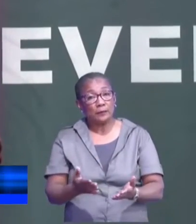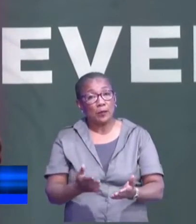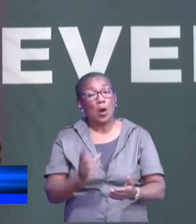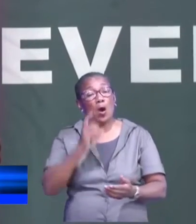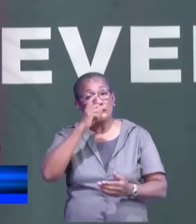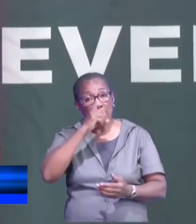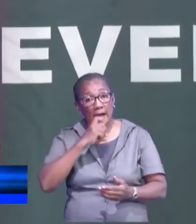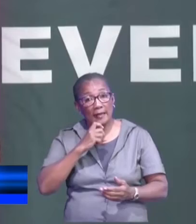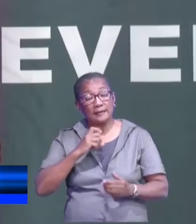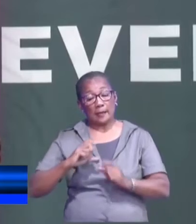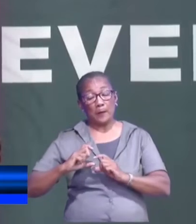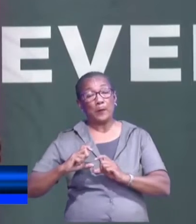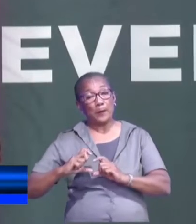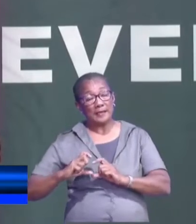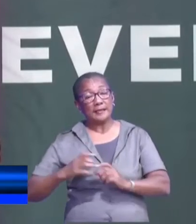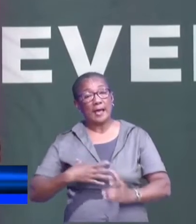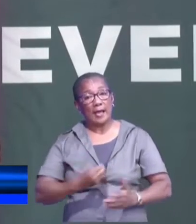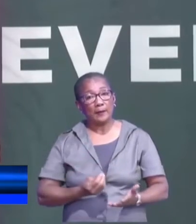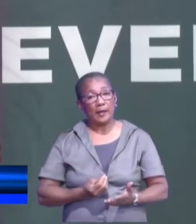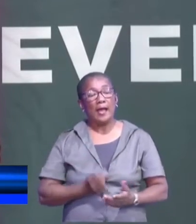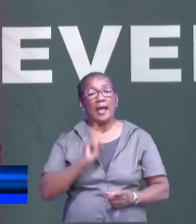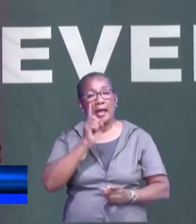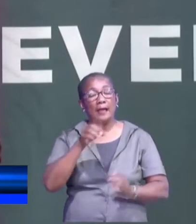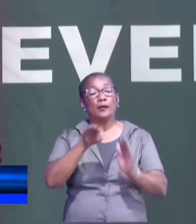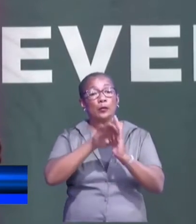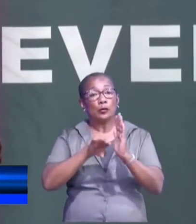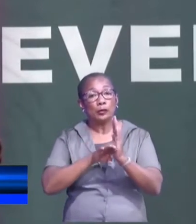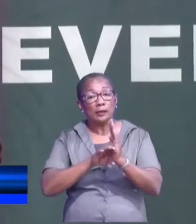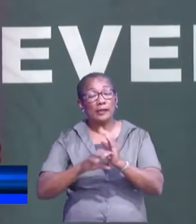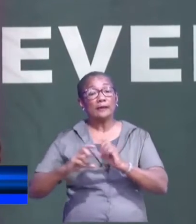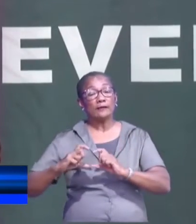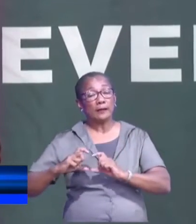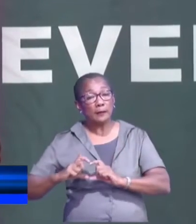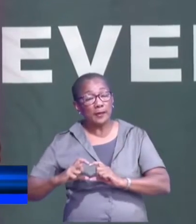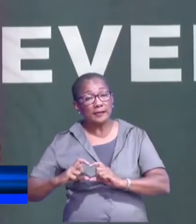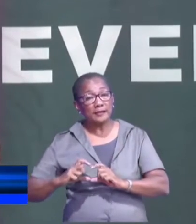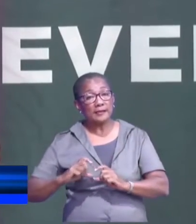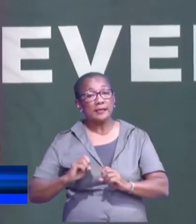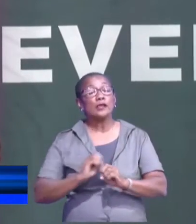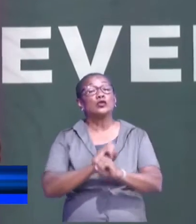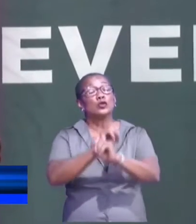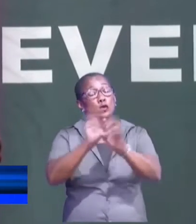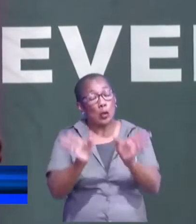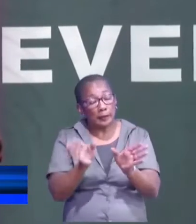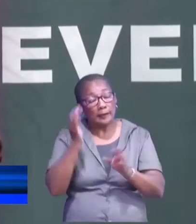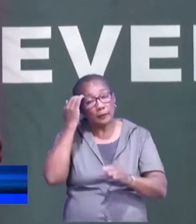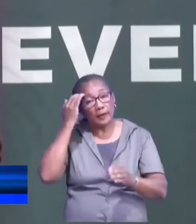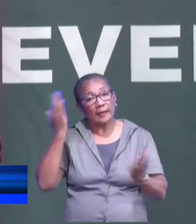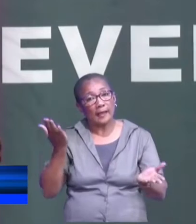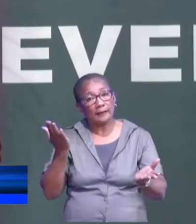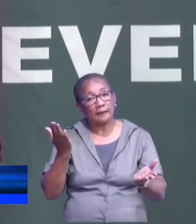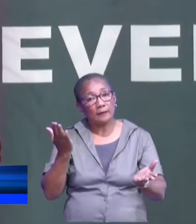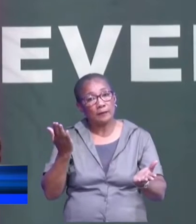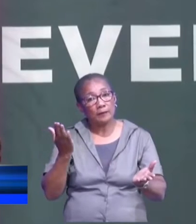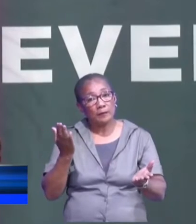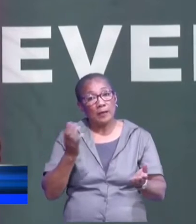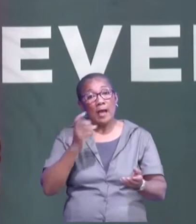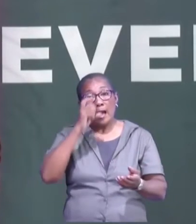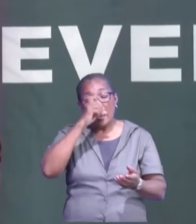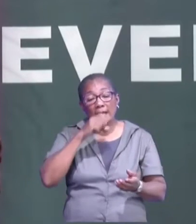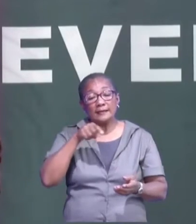u een pasje heeft. En de procedure van de pasjes, et cetera, is duidelijk bekend. Als u zich beroept